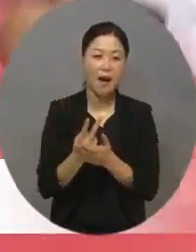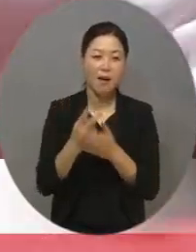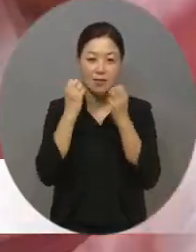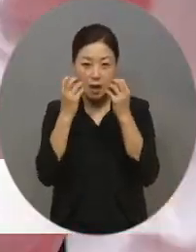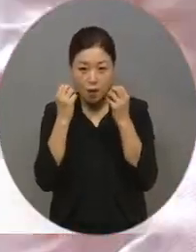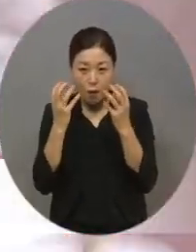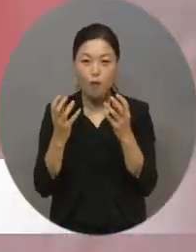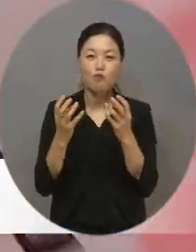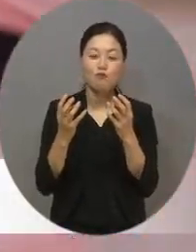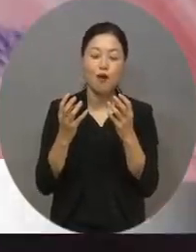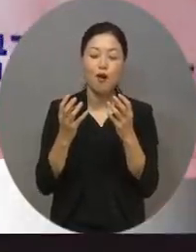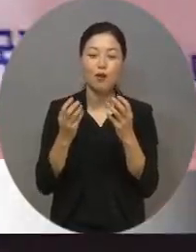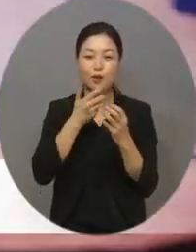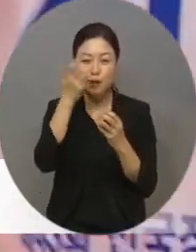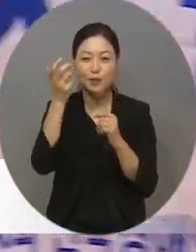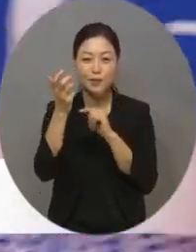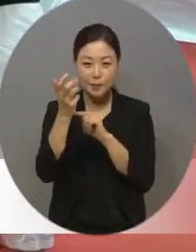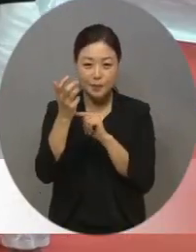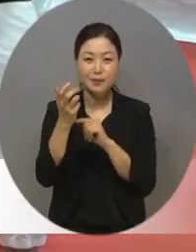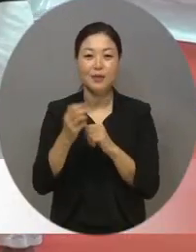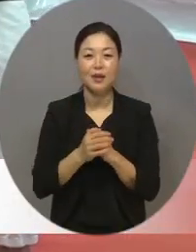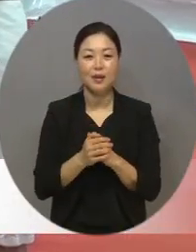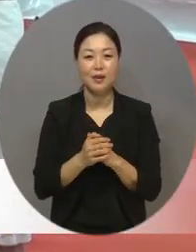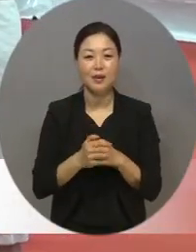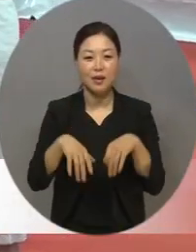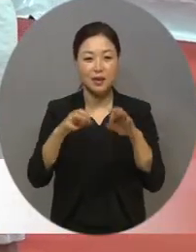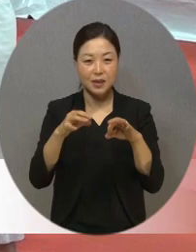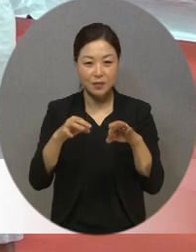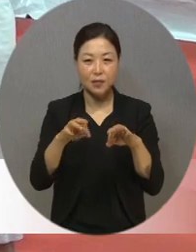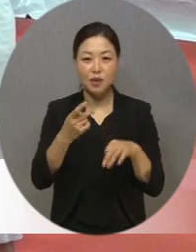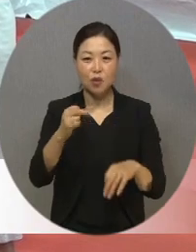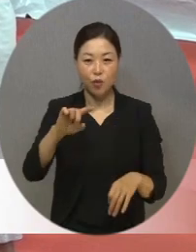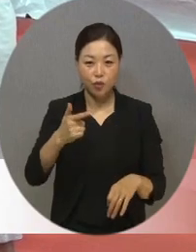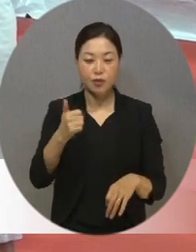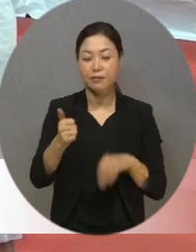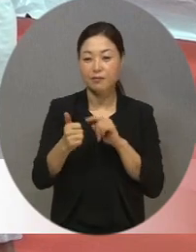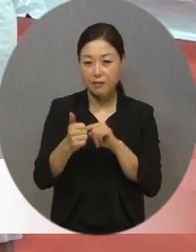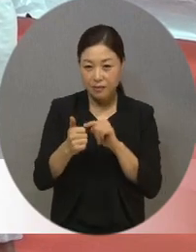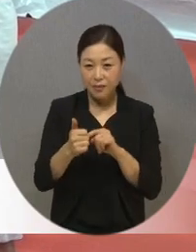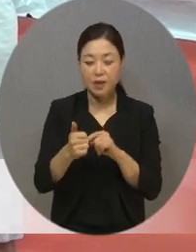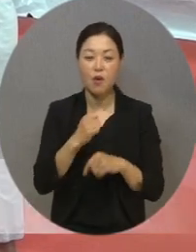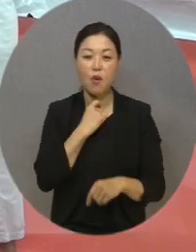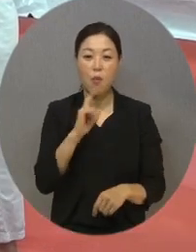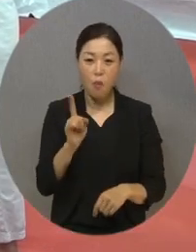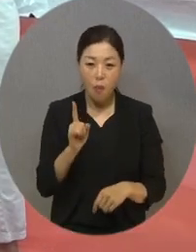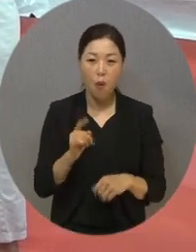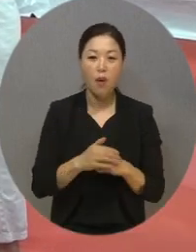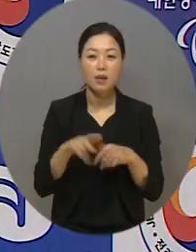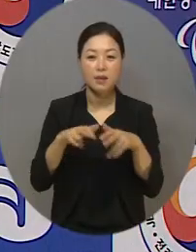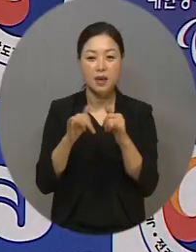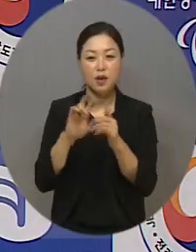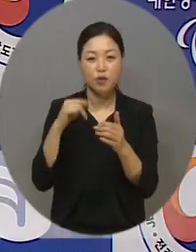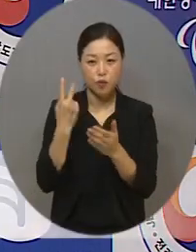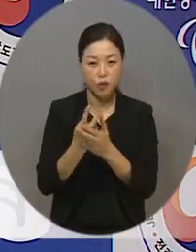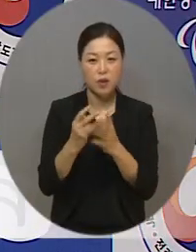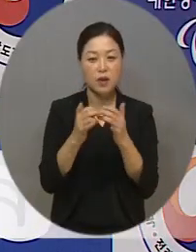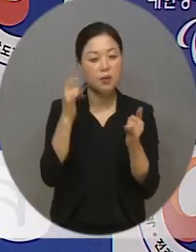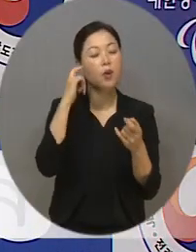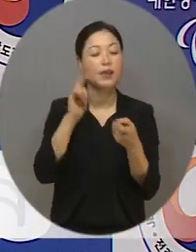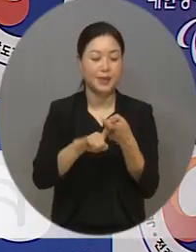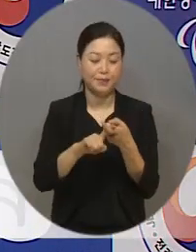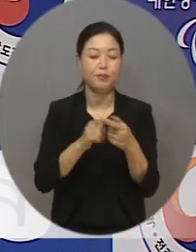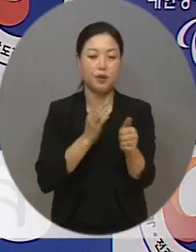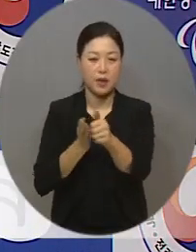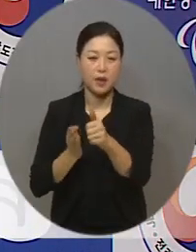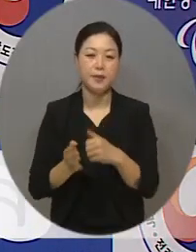그에게 작은 소망 하나가 있습니다. 바로 장애인 유도에 대한 모두의 관심입니다. 아무래도